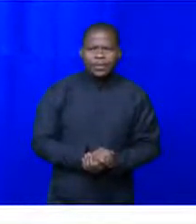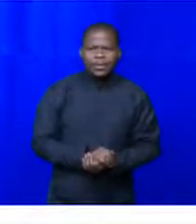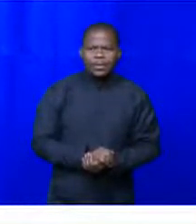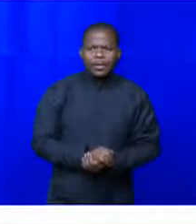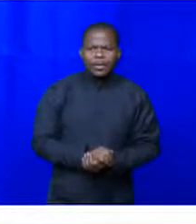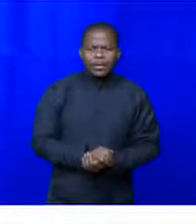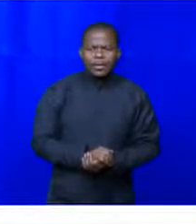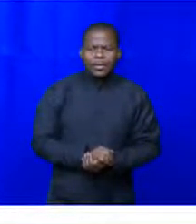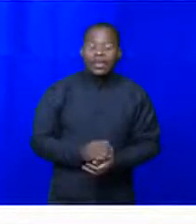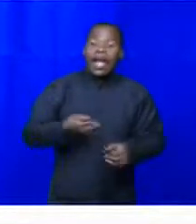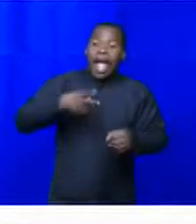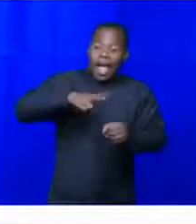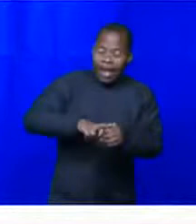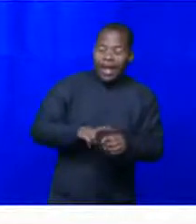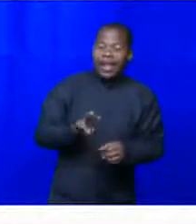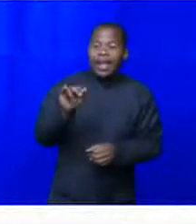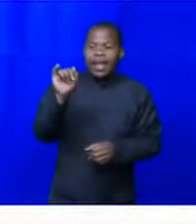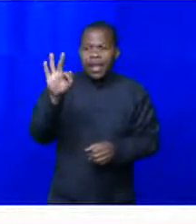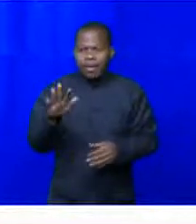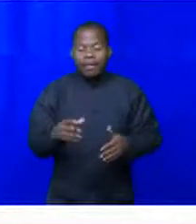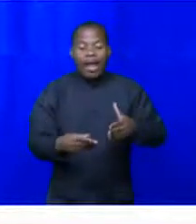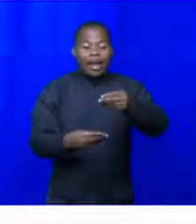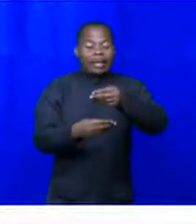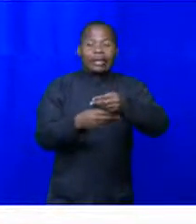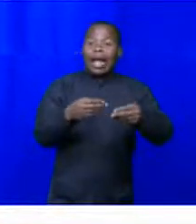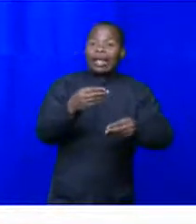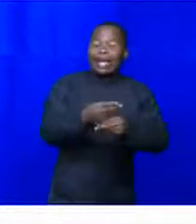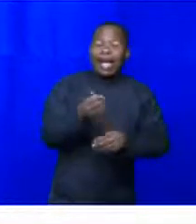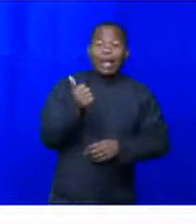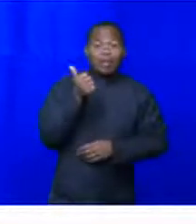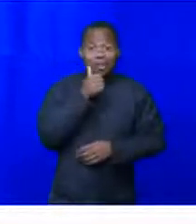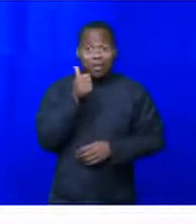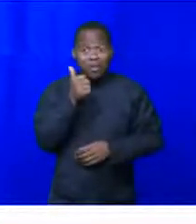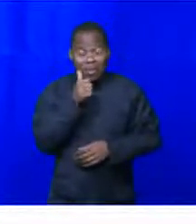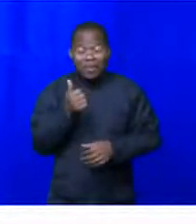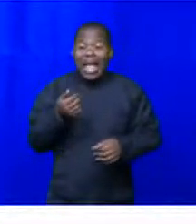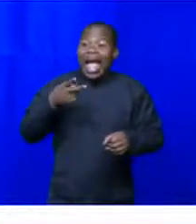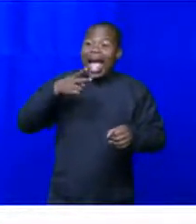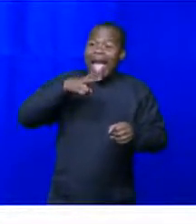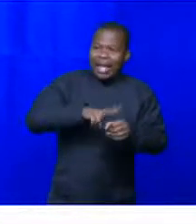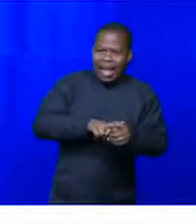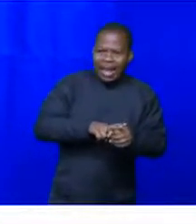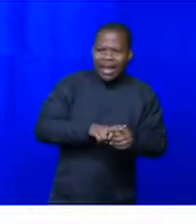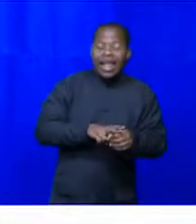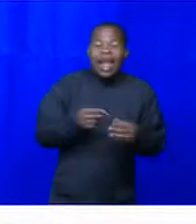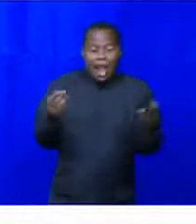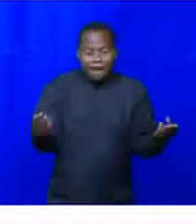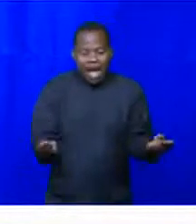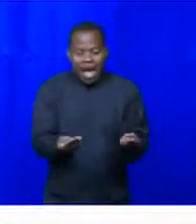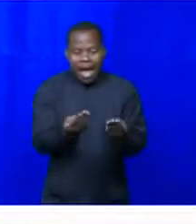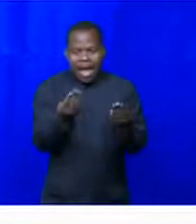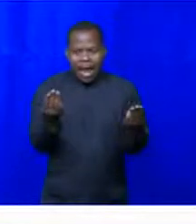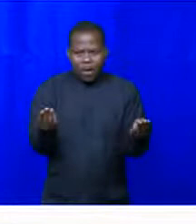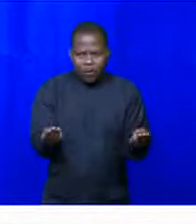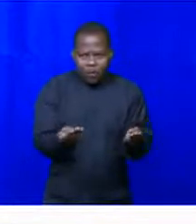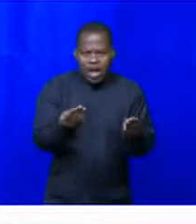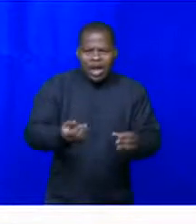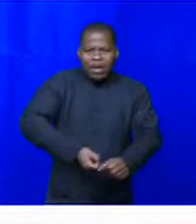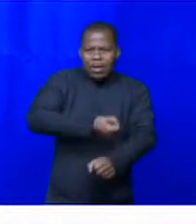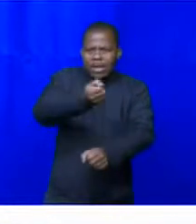Uma ngabe le facility le inhle kangaka itawuthola abantu who are not